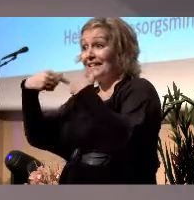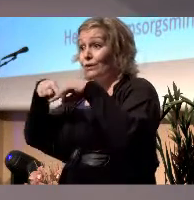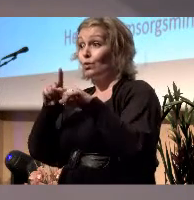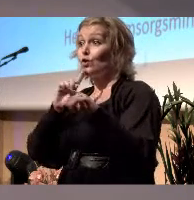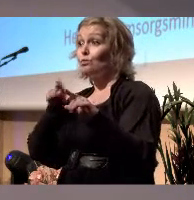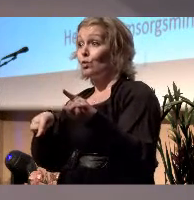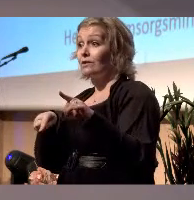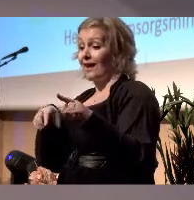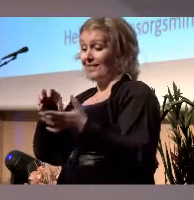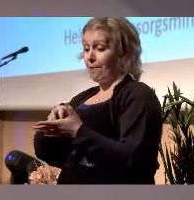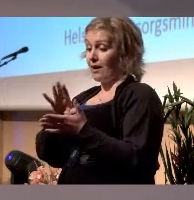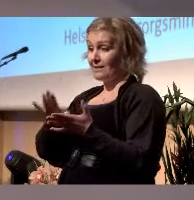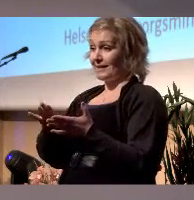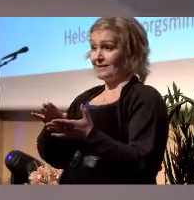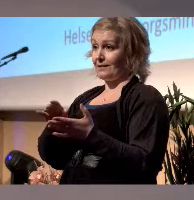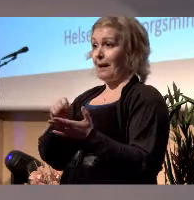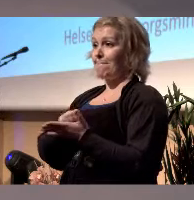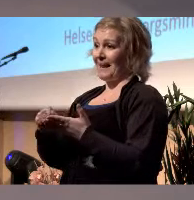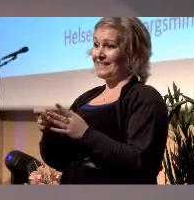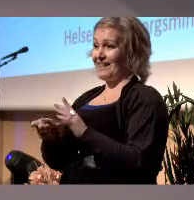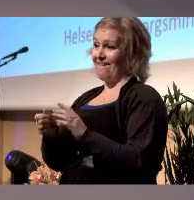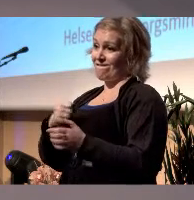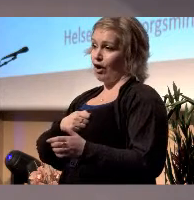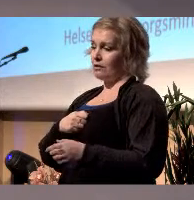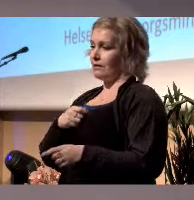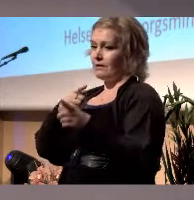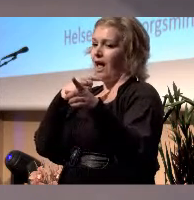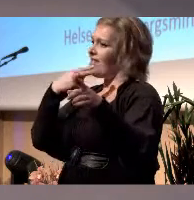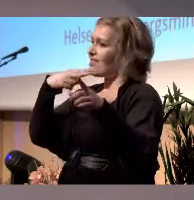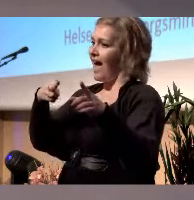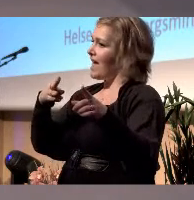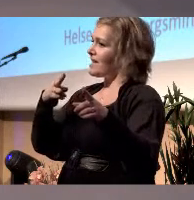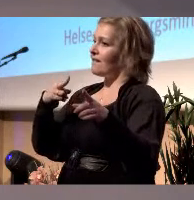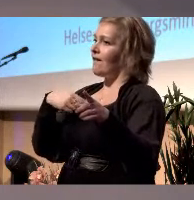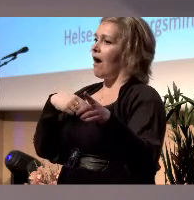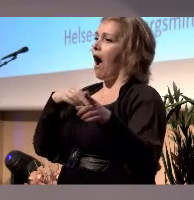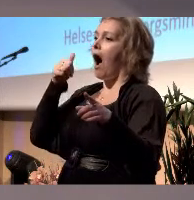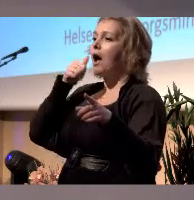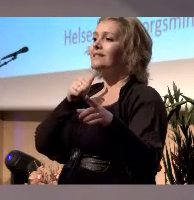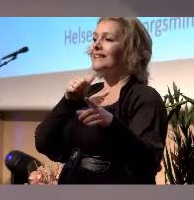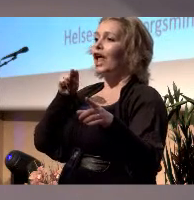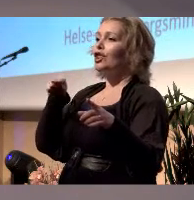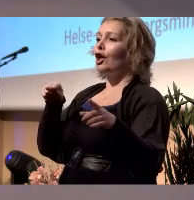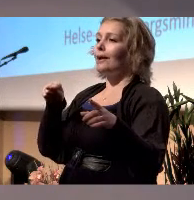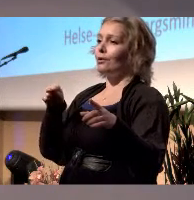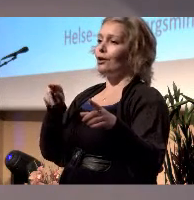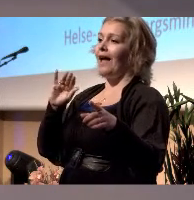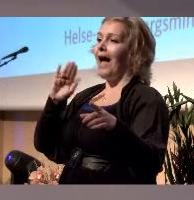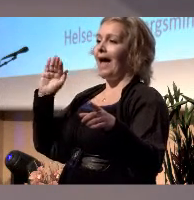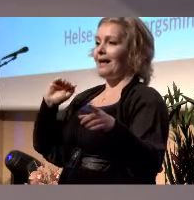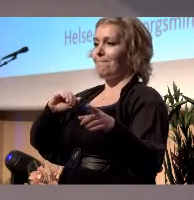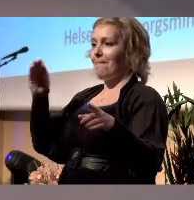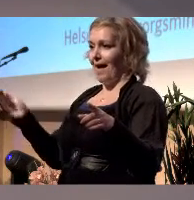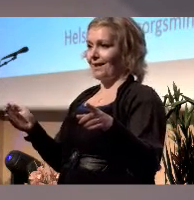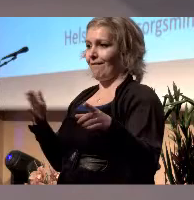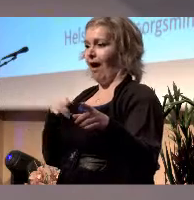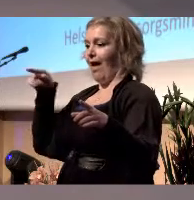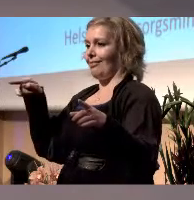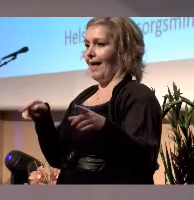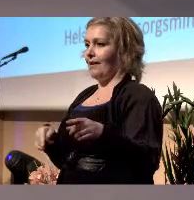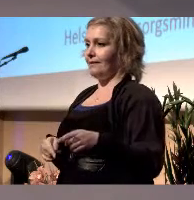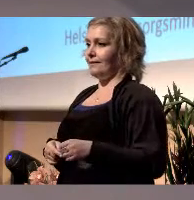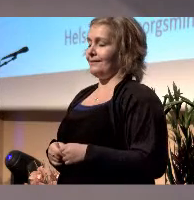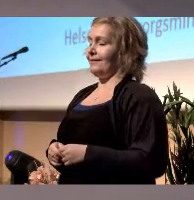spurte departementets pressevakt. Nei, vi vil ha Astrid Nøkkeble Heiberg, svarte Dagsrevyen.